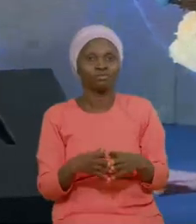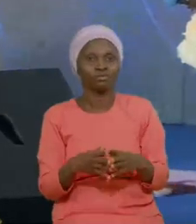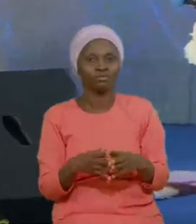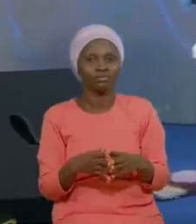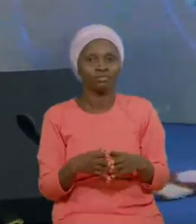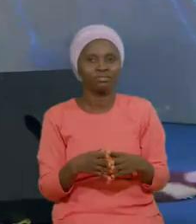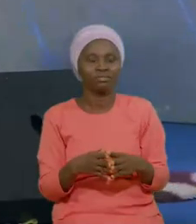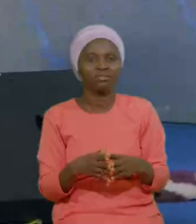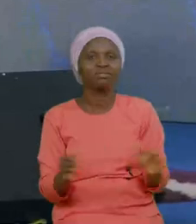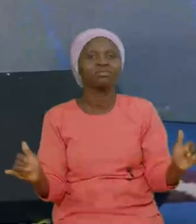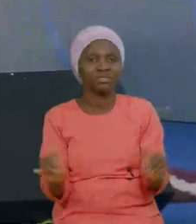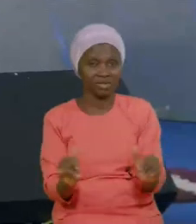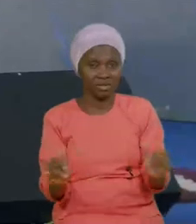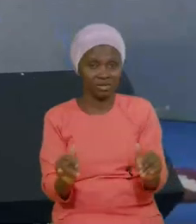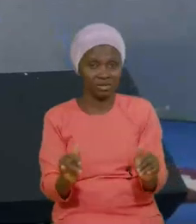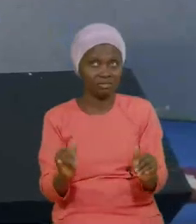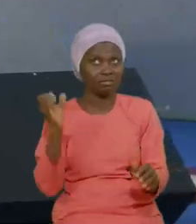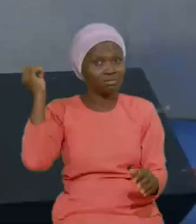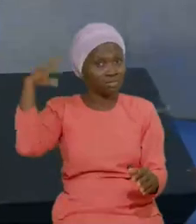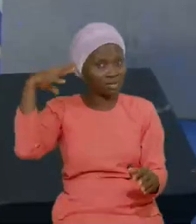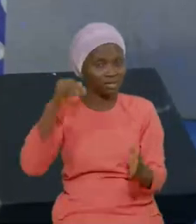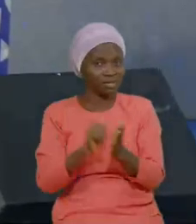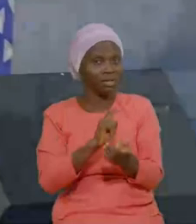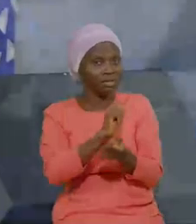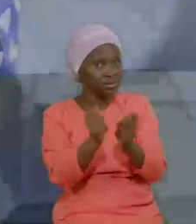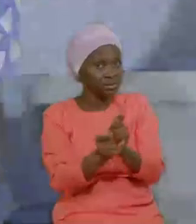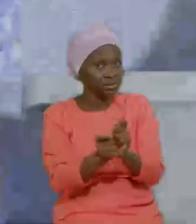a été manifestée à tous les hommes.